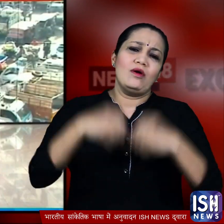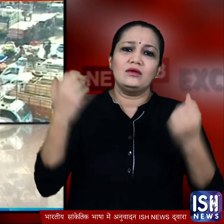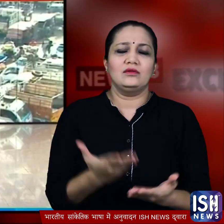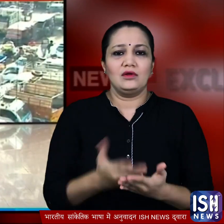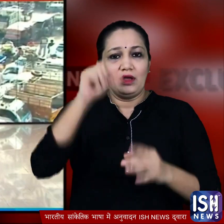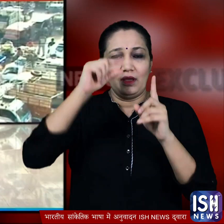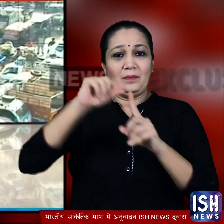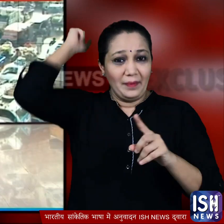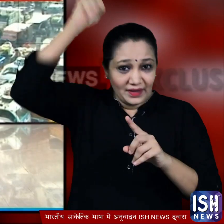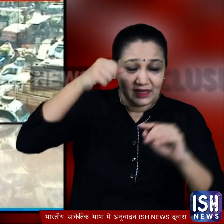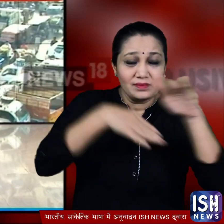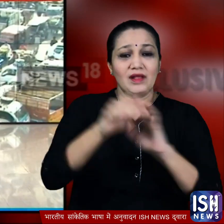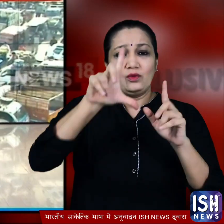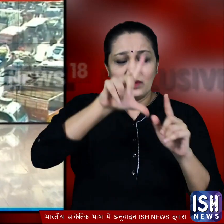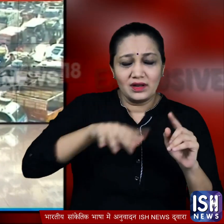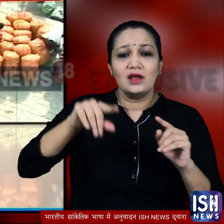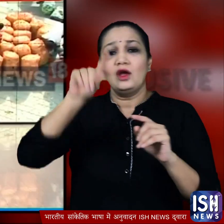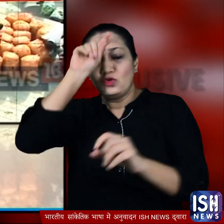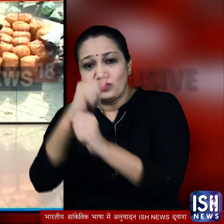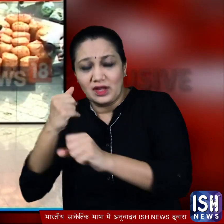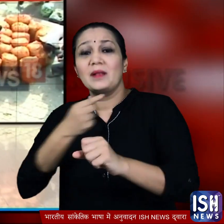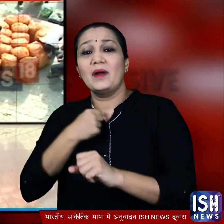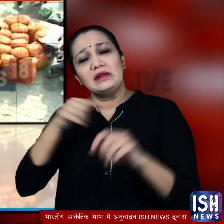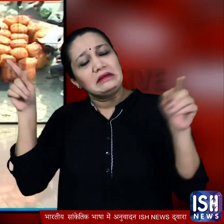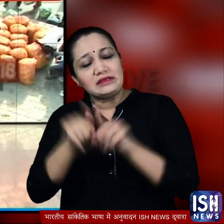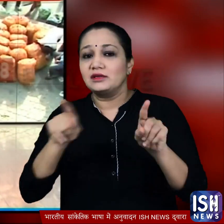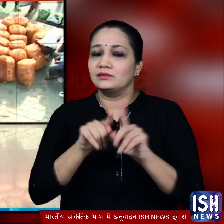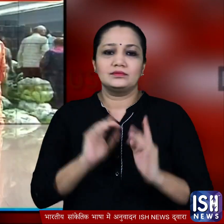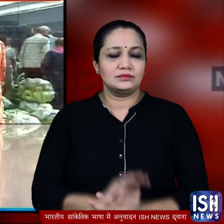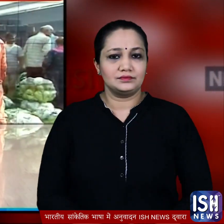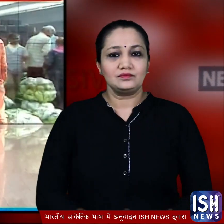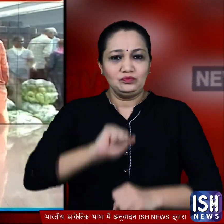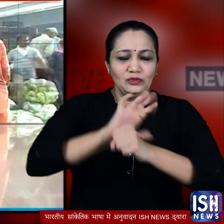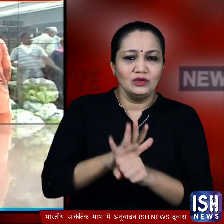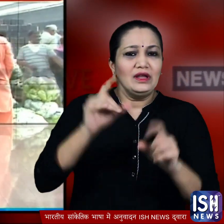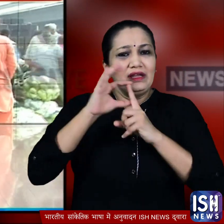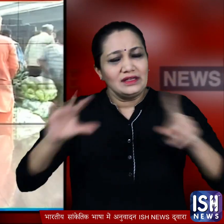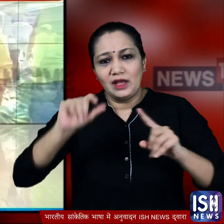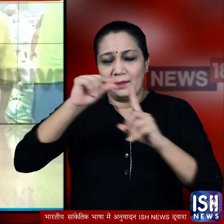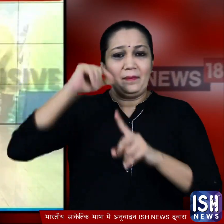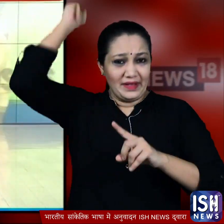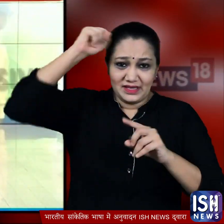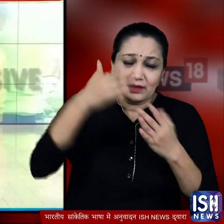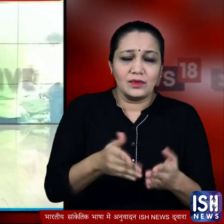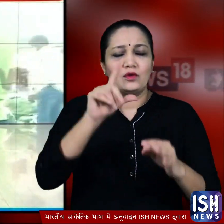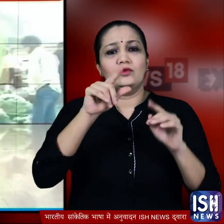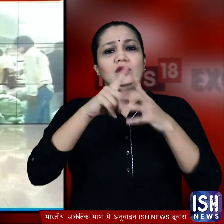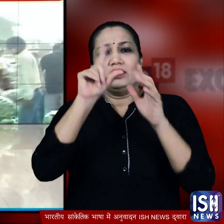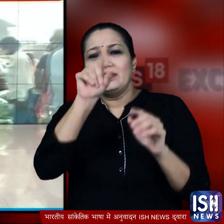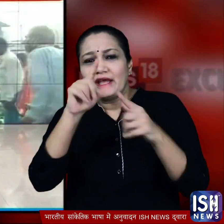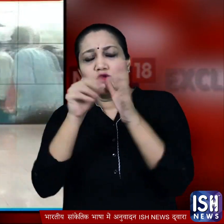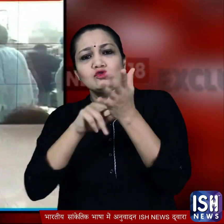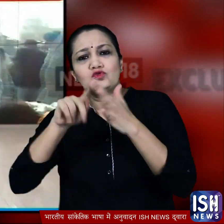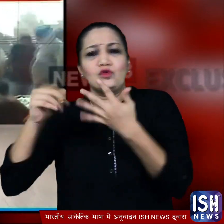है। पंजाब के लुधियाना, गुजरात के भावनगर से कुछ ऐसी ही तस्वीरें सामने आई। कोरोना के खतरे को देखते हुए पंजाब में जहां 10 जून तक लॉकडाउन